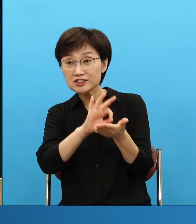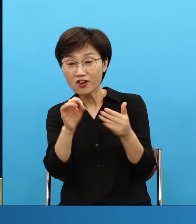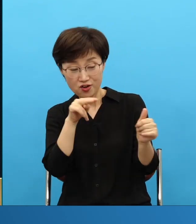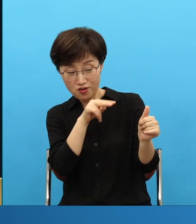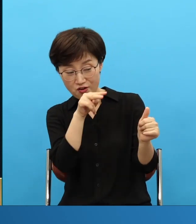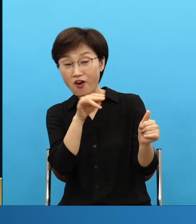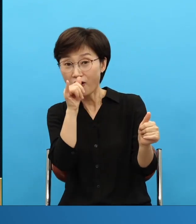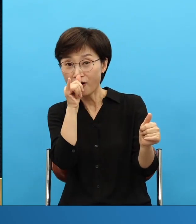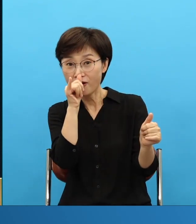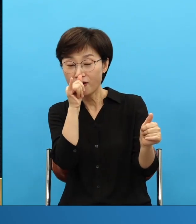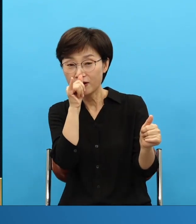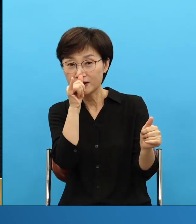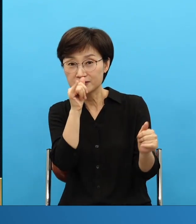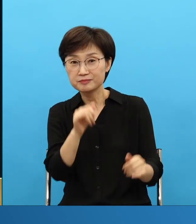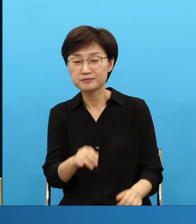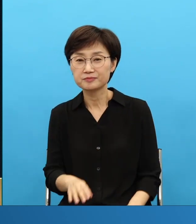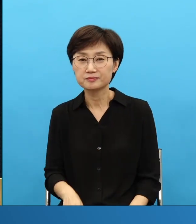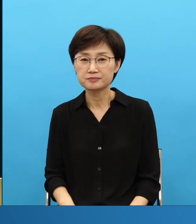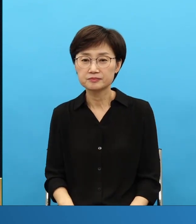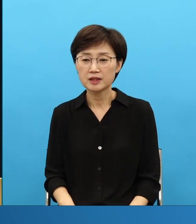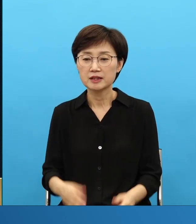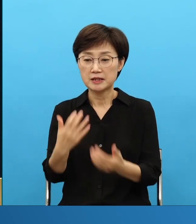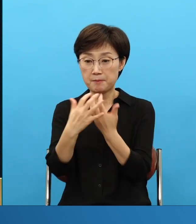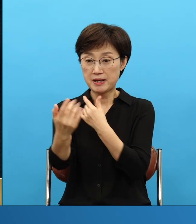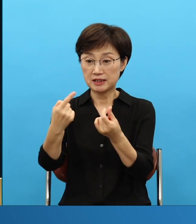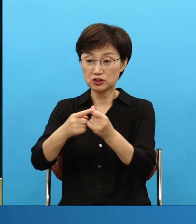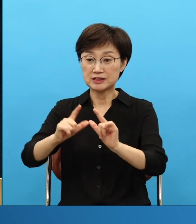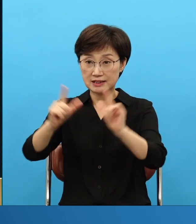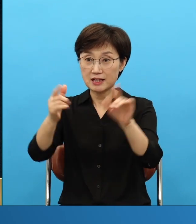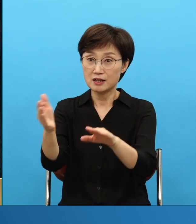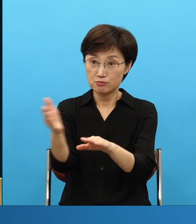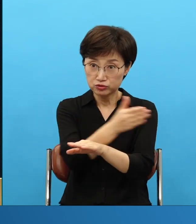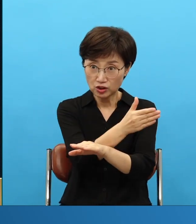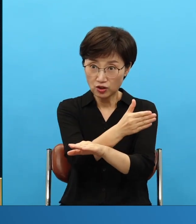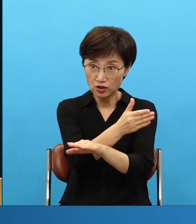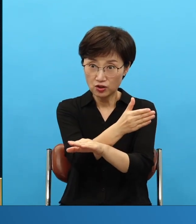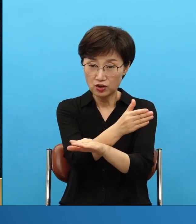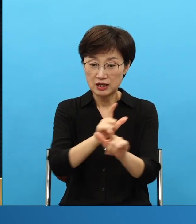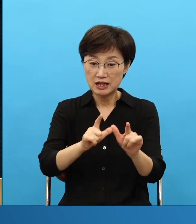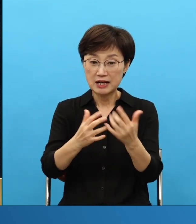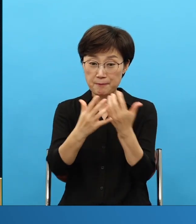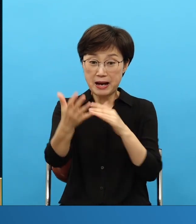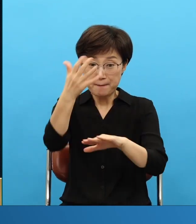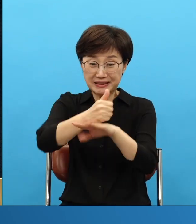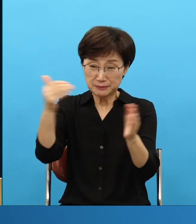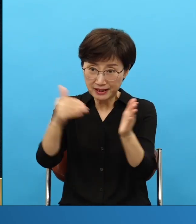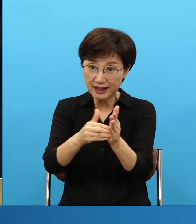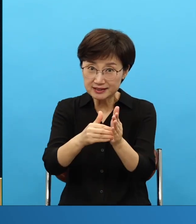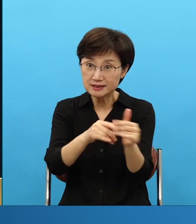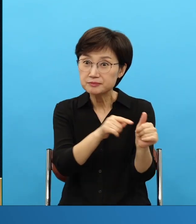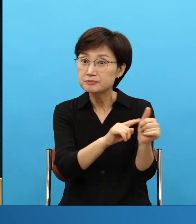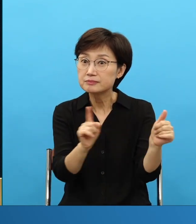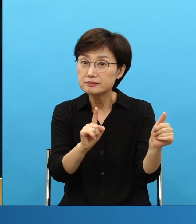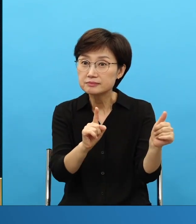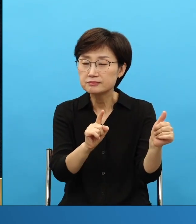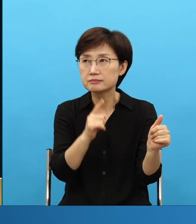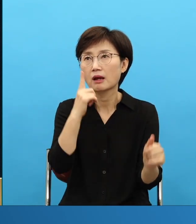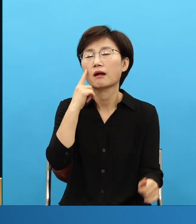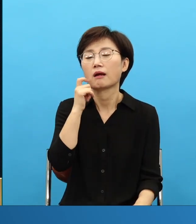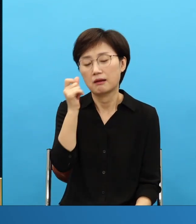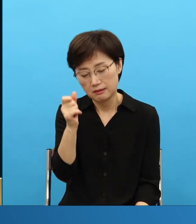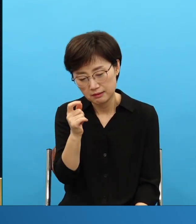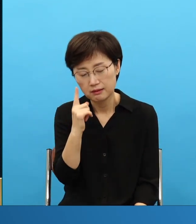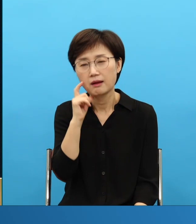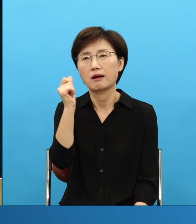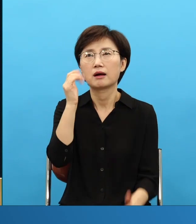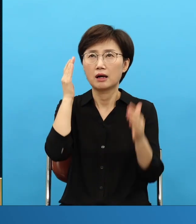him, just looking at him carefully. 첫날부터 끝날까지 졸아요. But from the very first day of the conference to the final day of the conference, he